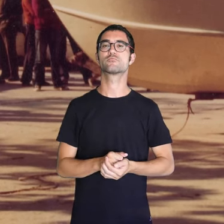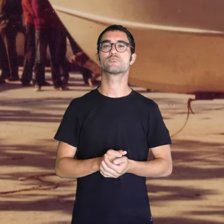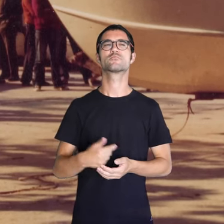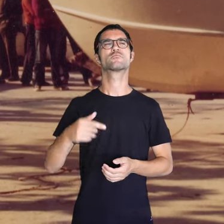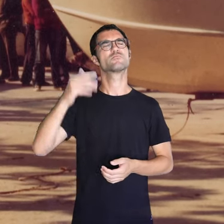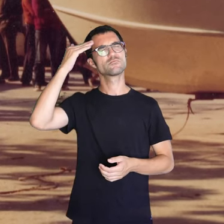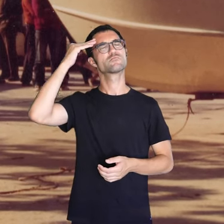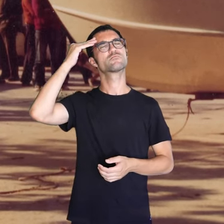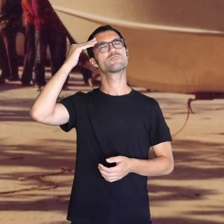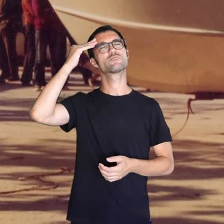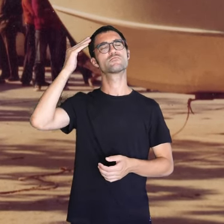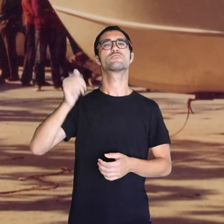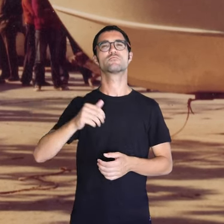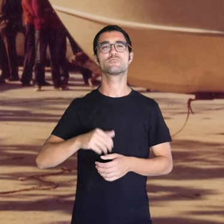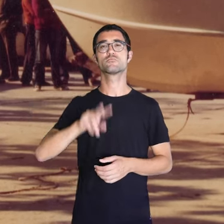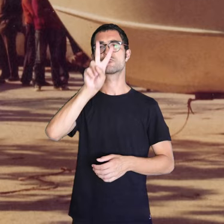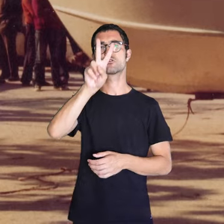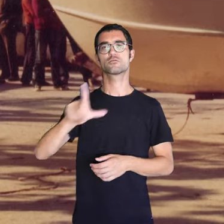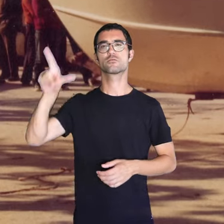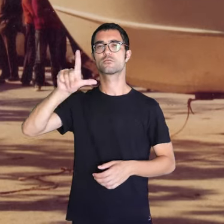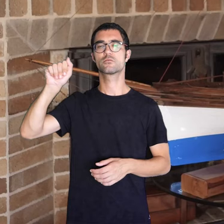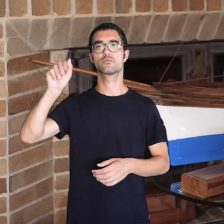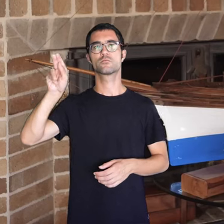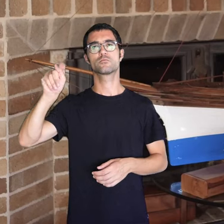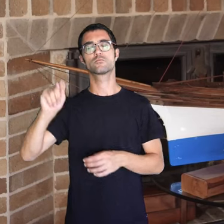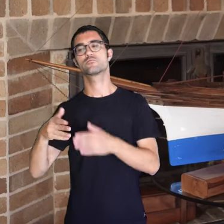I després també eren dos lleuts